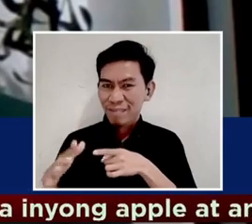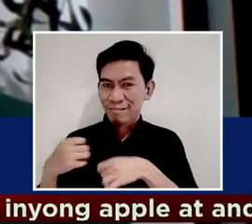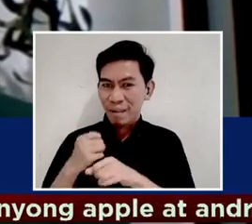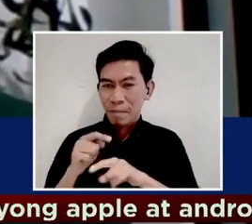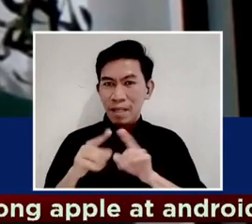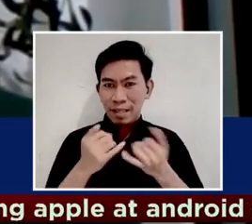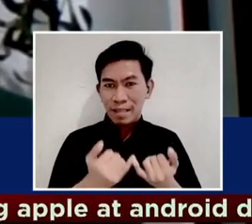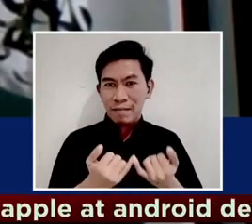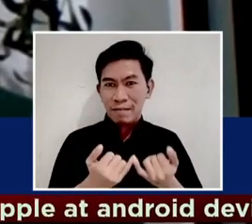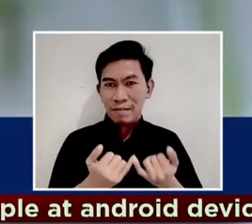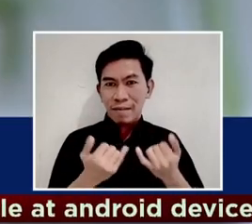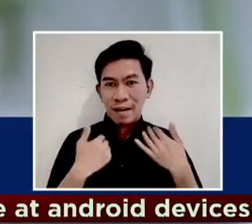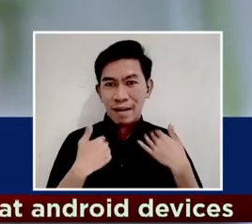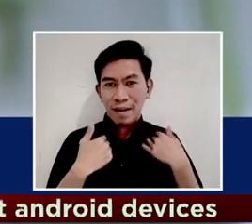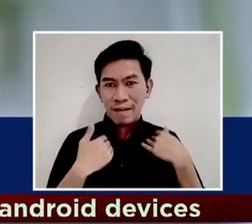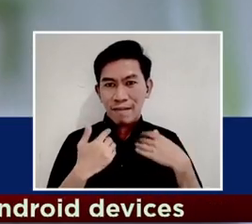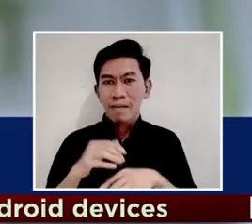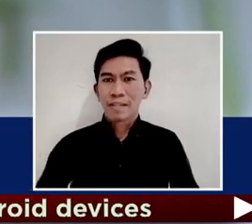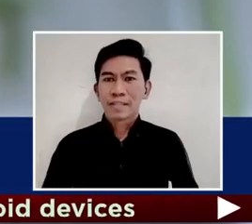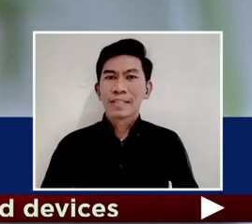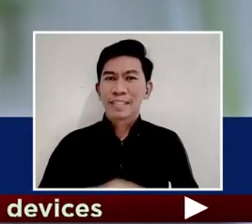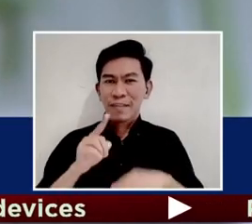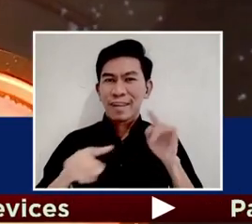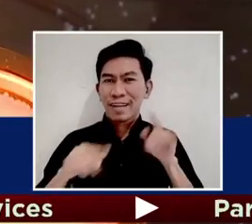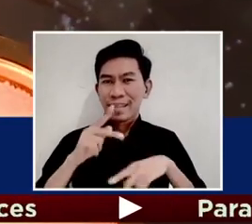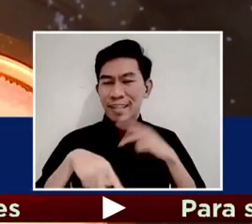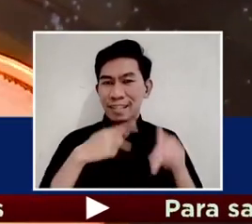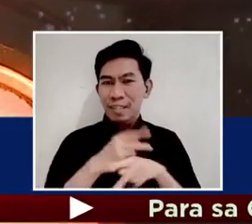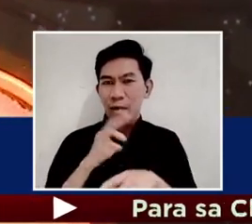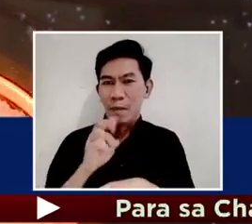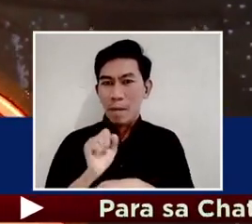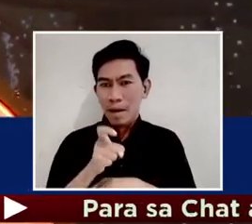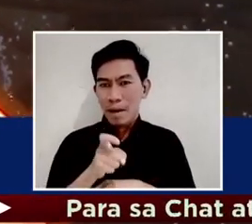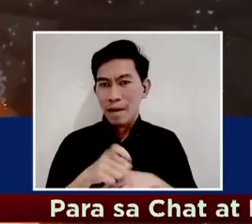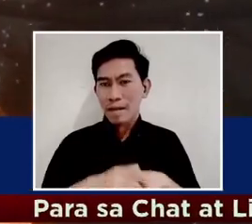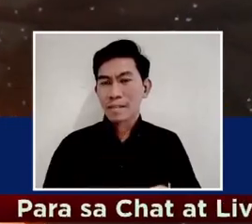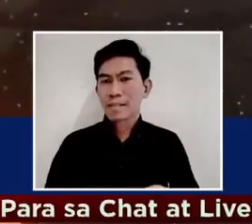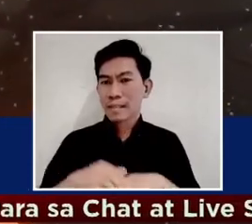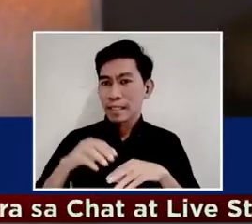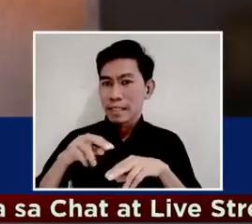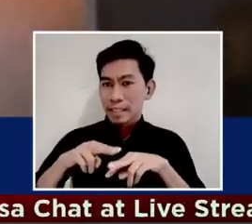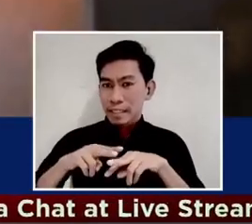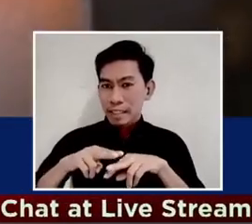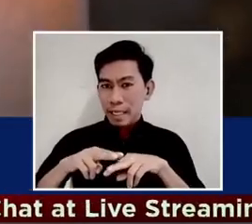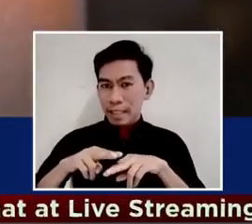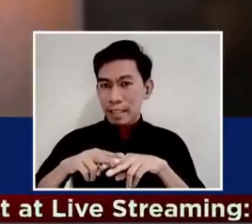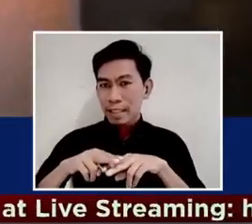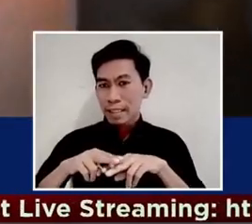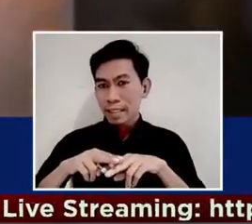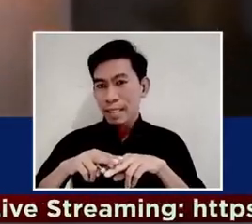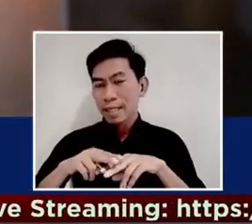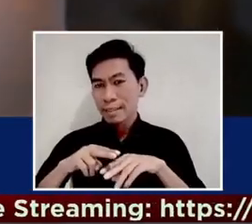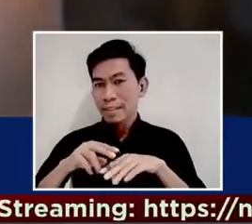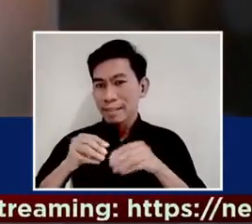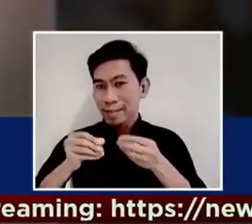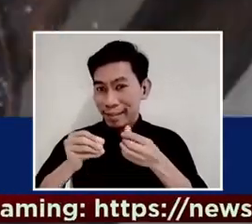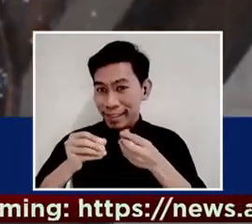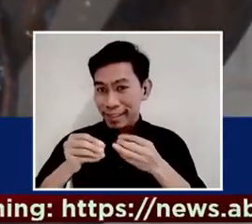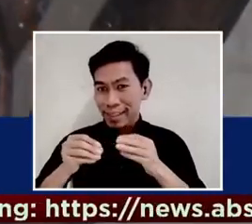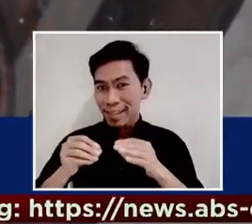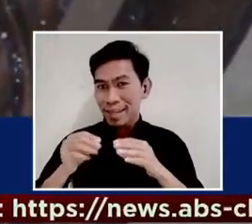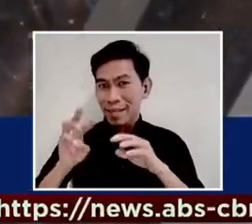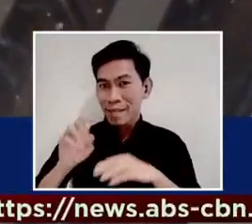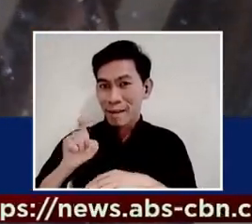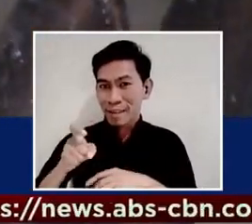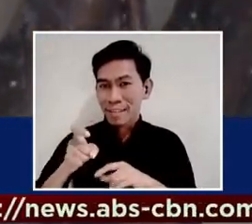mga soy wax, meron na tayong sand wax kung tawagin na ginagamit na ngayon sa wedding,